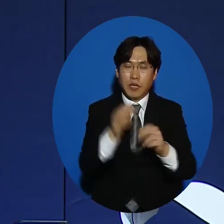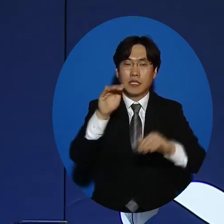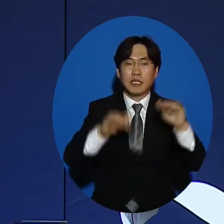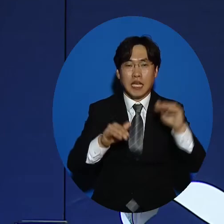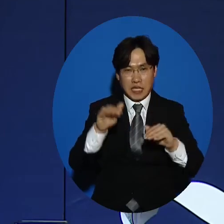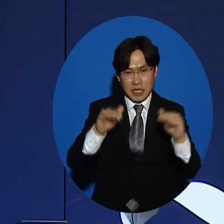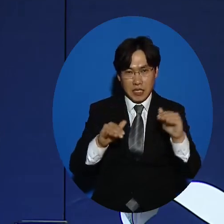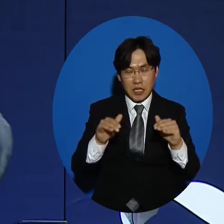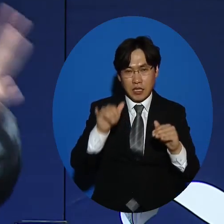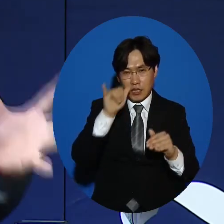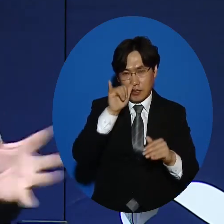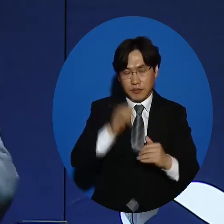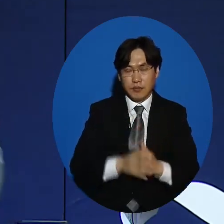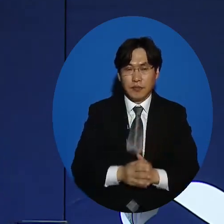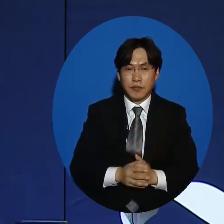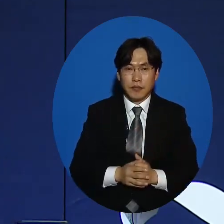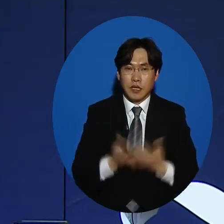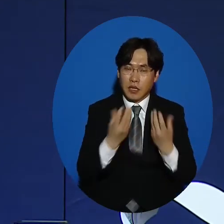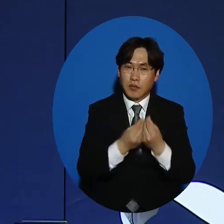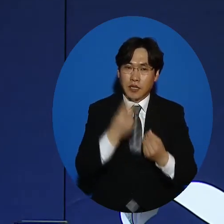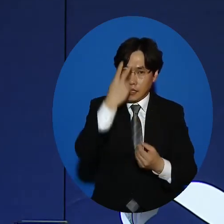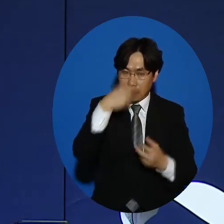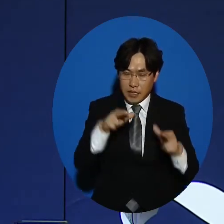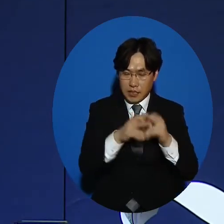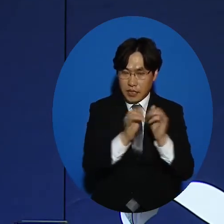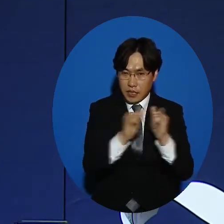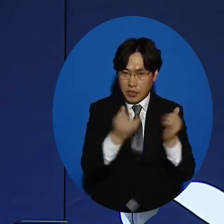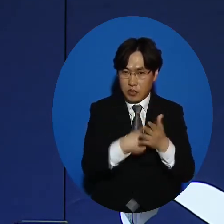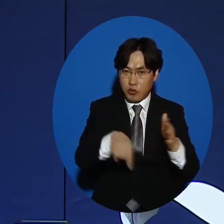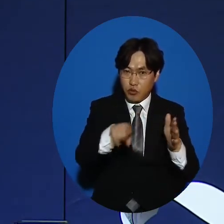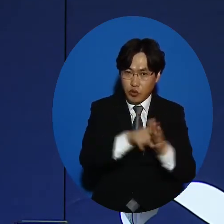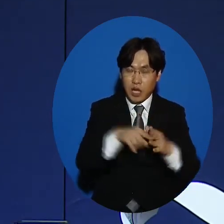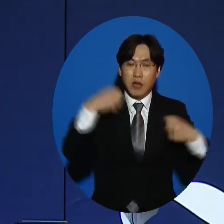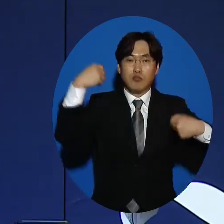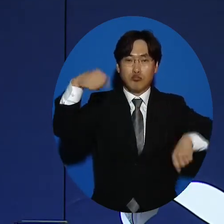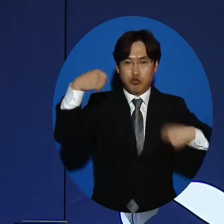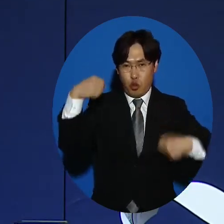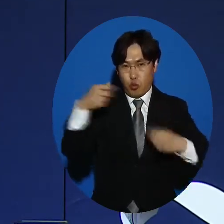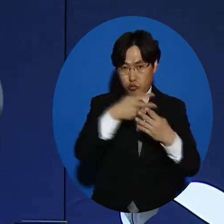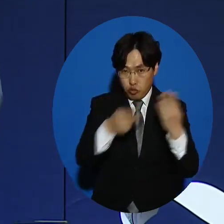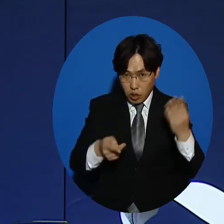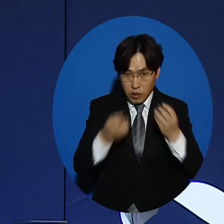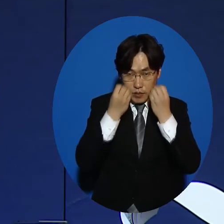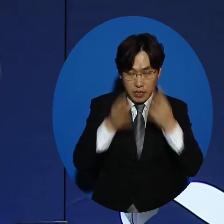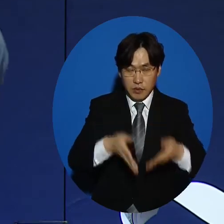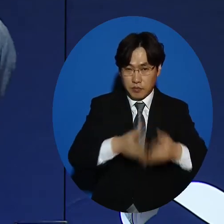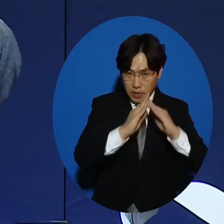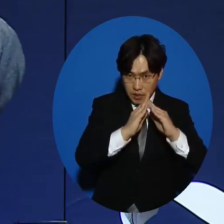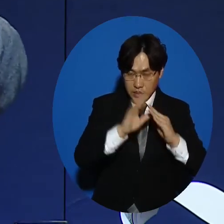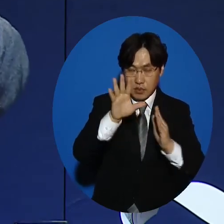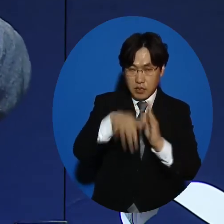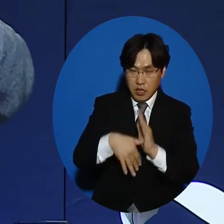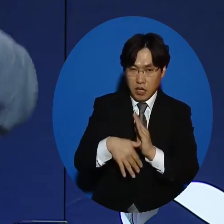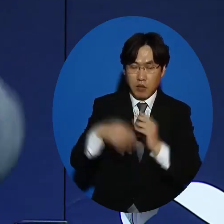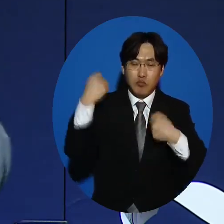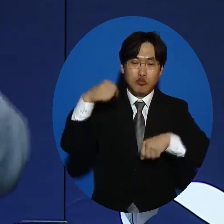저는 생각을 합니다. 제가 일전에 뭐 시각장애인을 위한 무용 프로그램을 개발했는데 무용 강사가